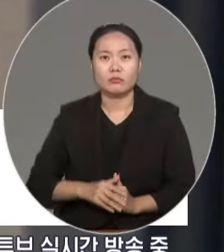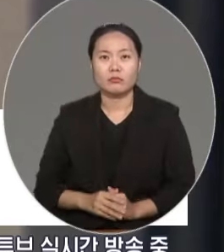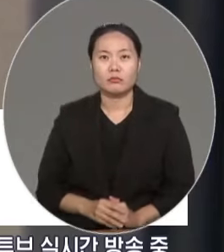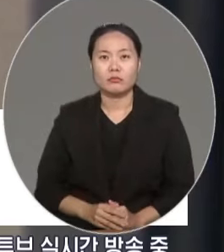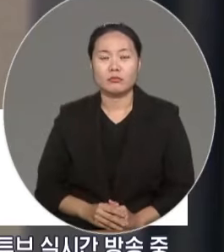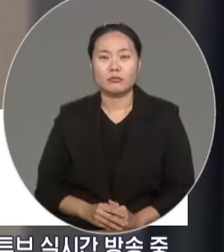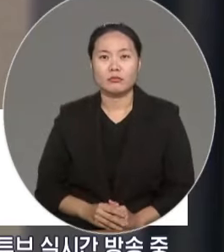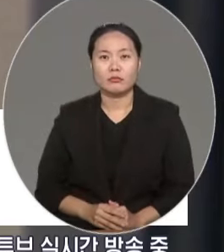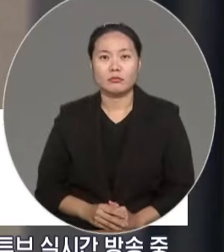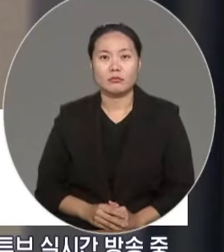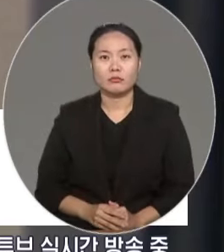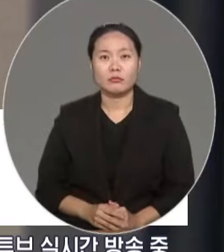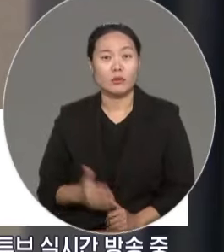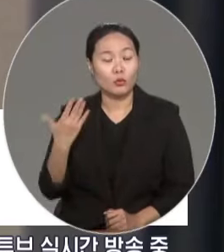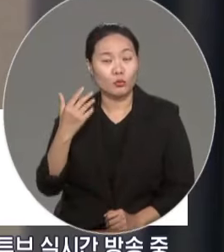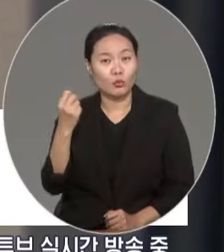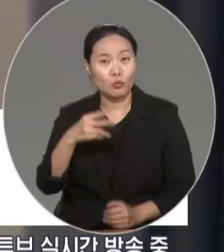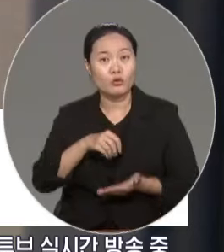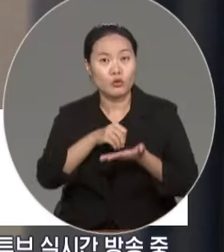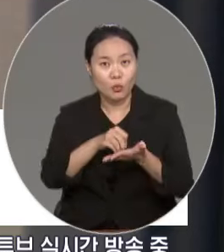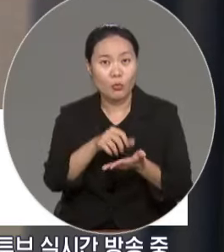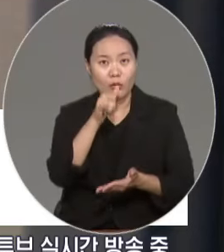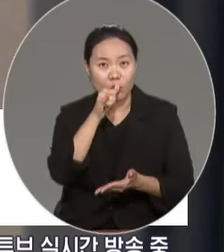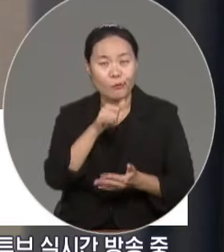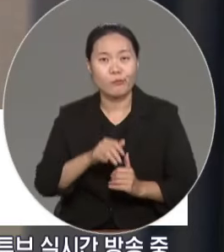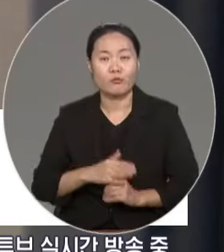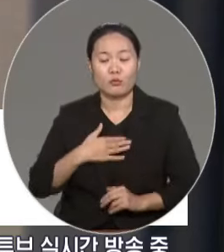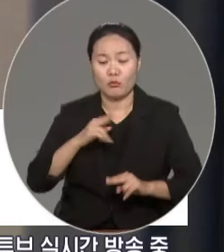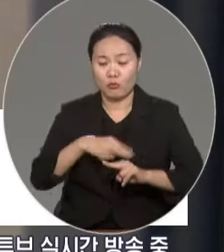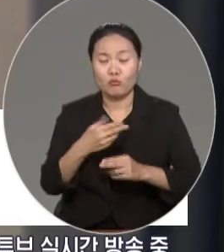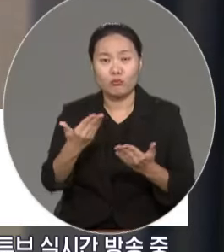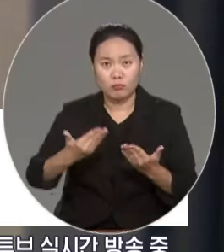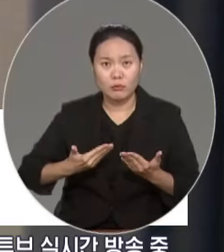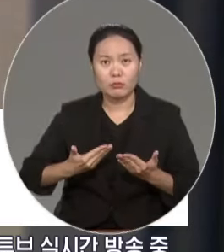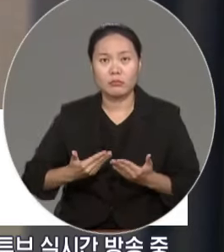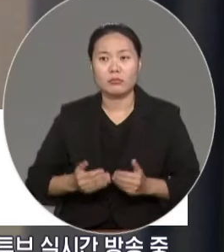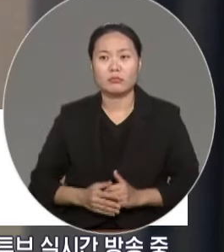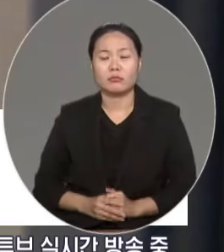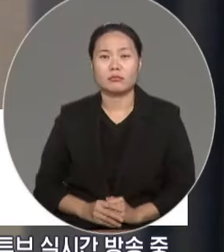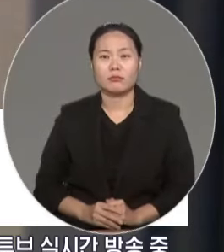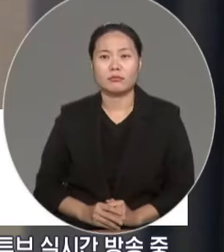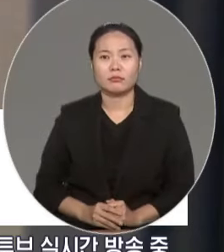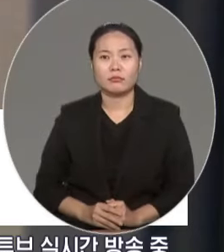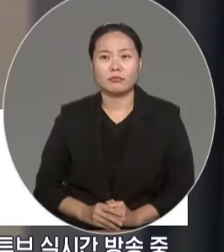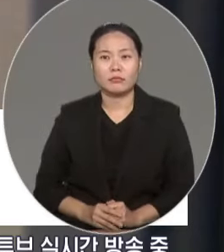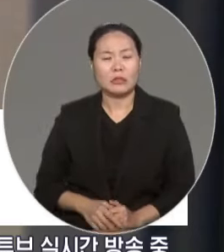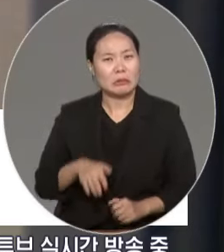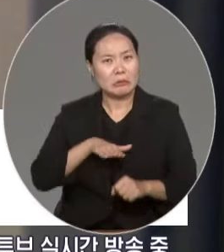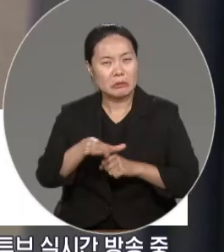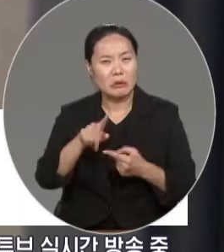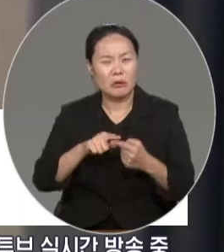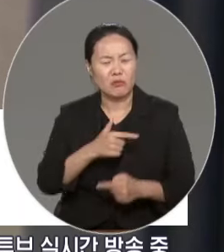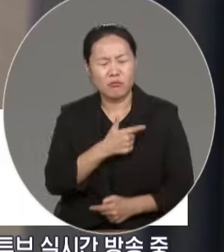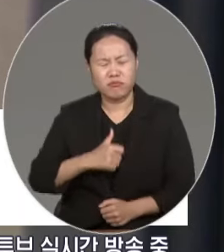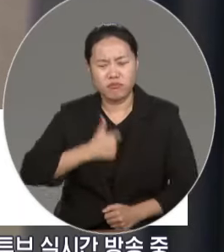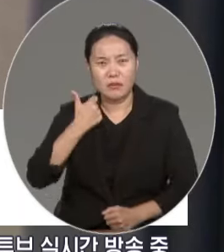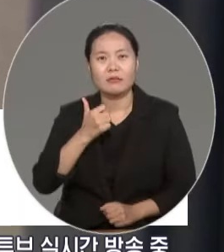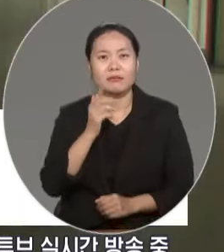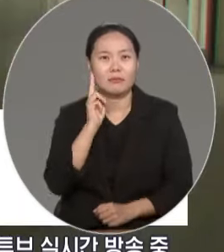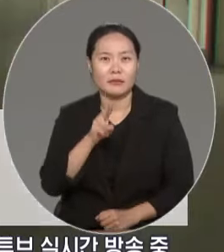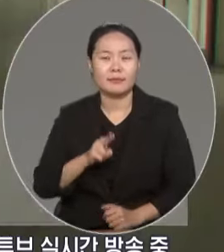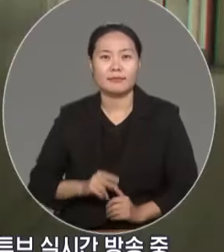계속 풍기면서 이제 최근에 또 등록을 하면은 사은품까지 저한테 줬거든요. 그래서 그런 부분에 있어서 너무 화가